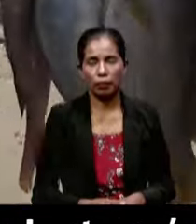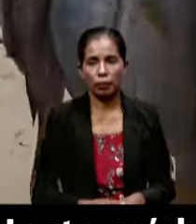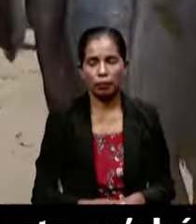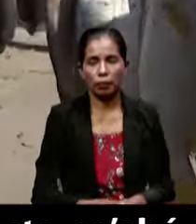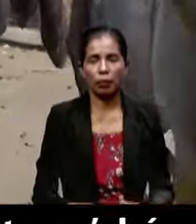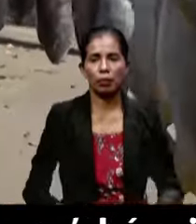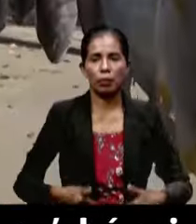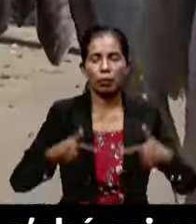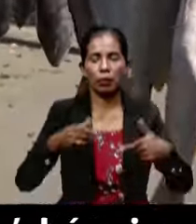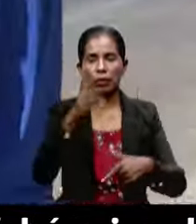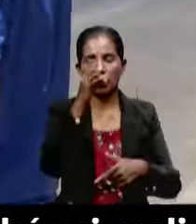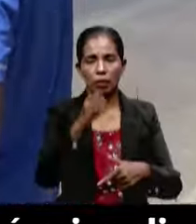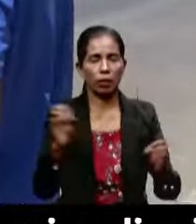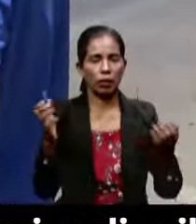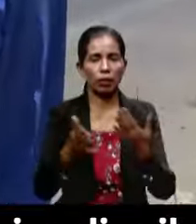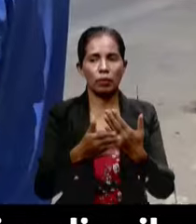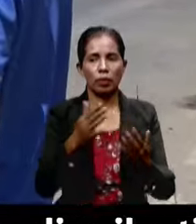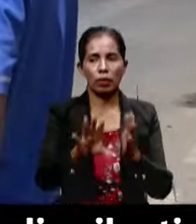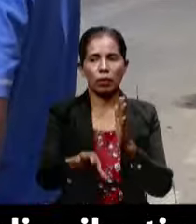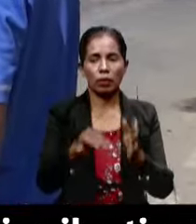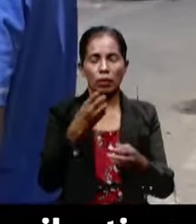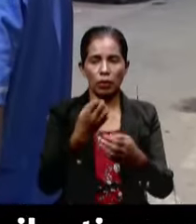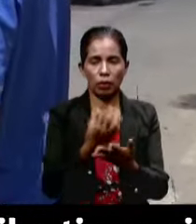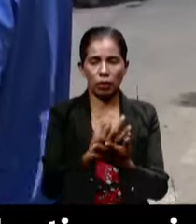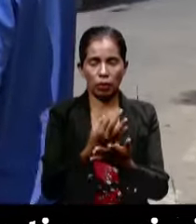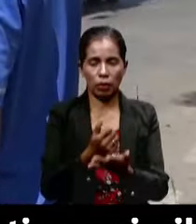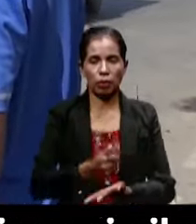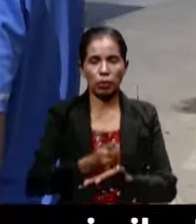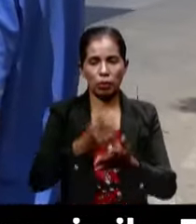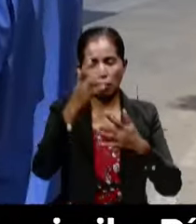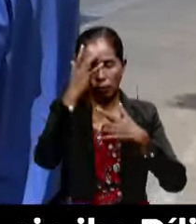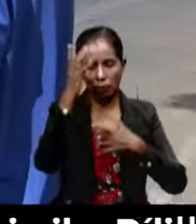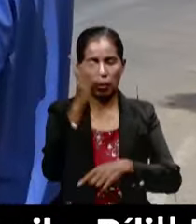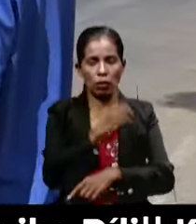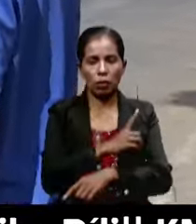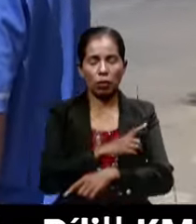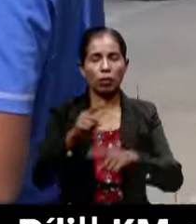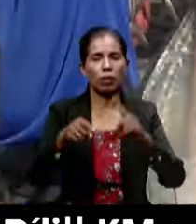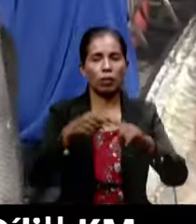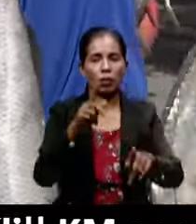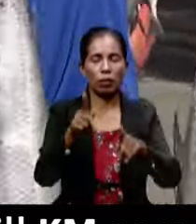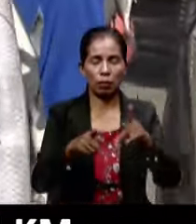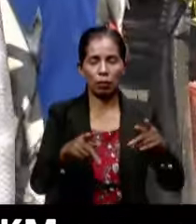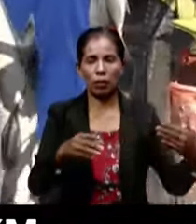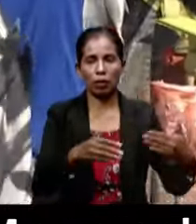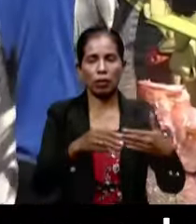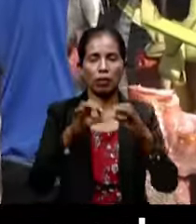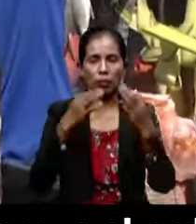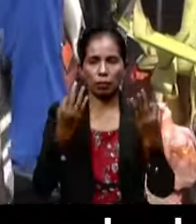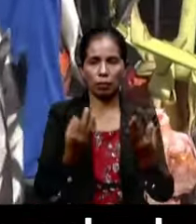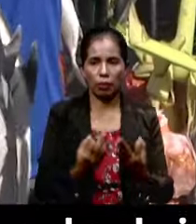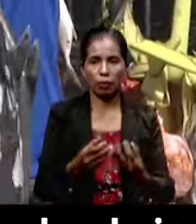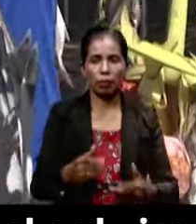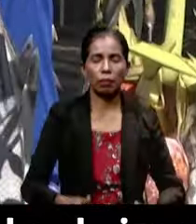Moris si capital dili la fasila tuhetan osang hori sustenta moris lor-loronian li liu bahirak nebe mak forma ona umakain no